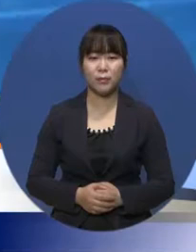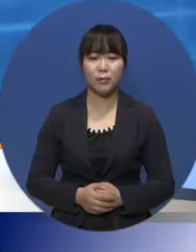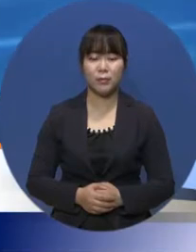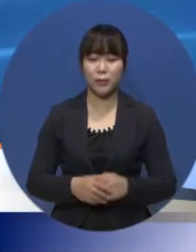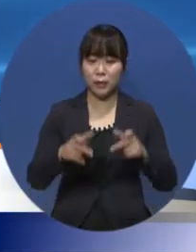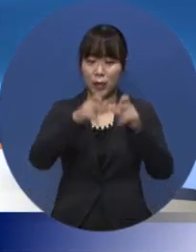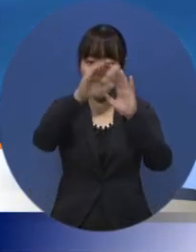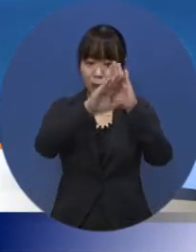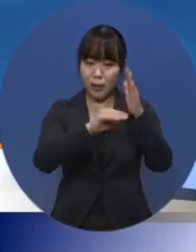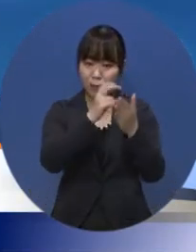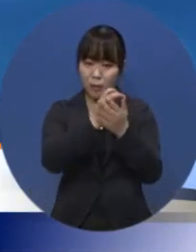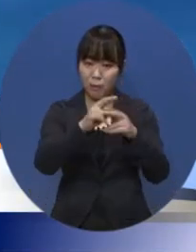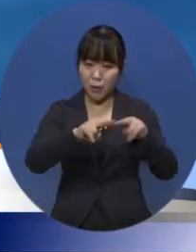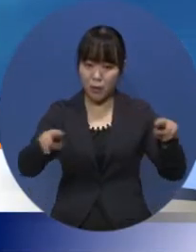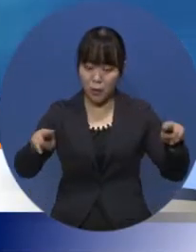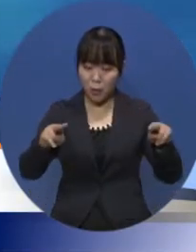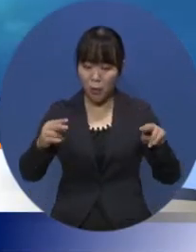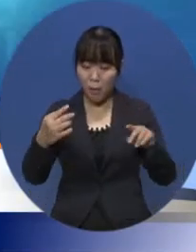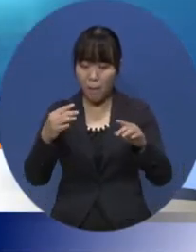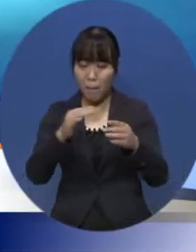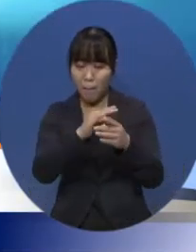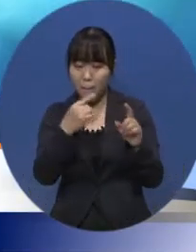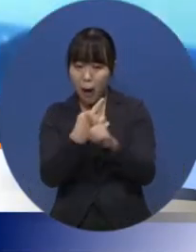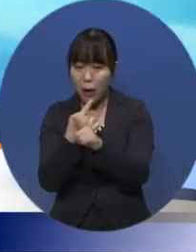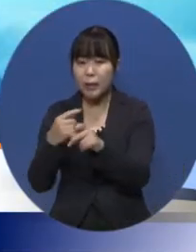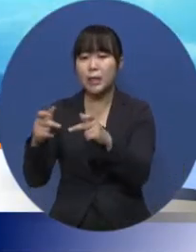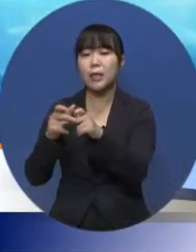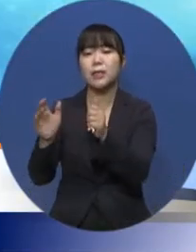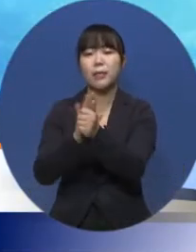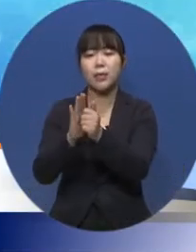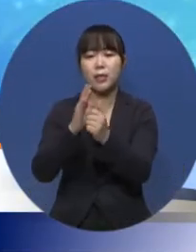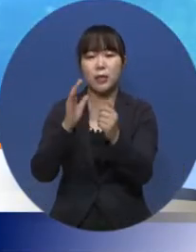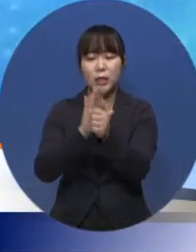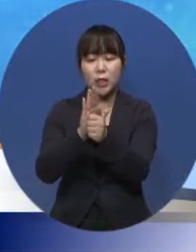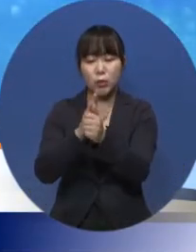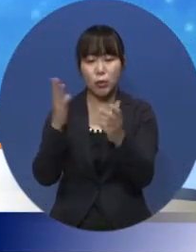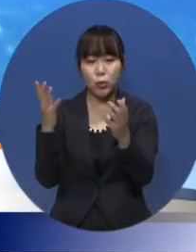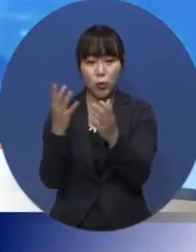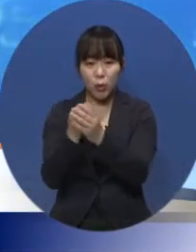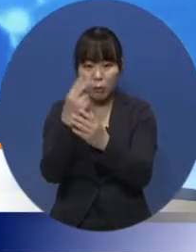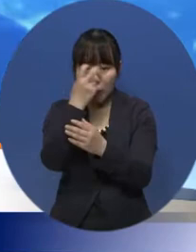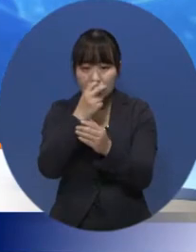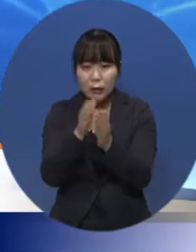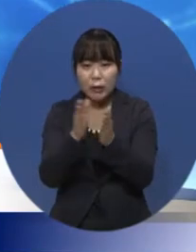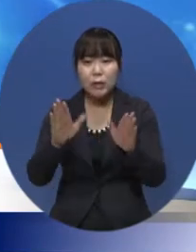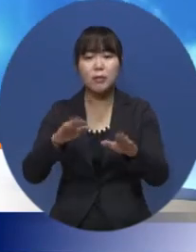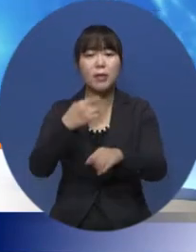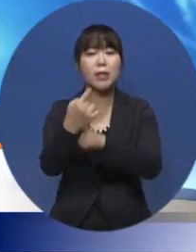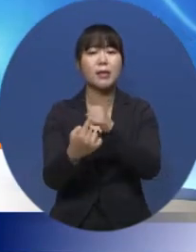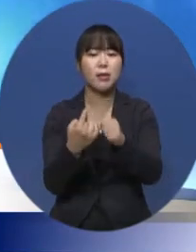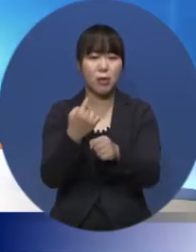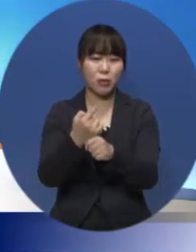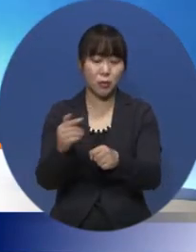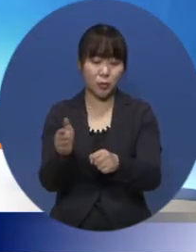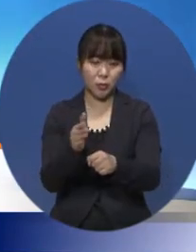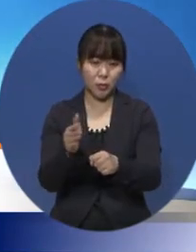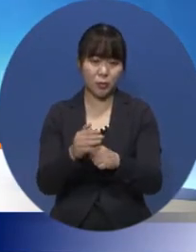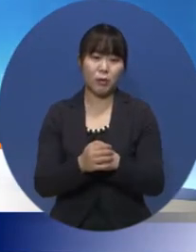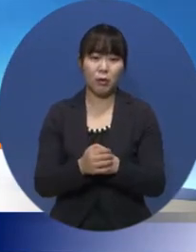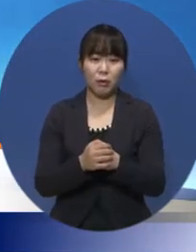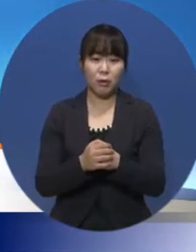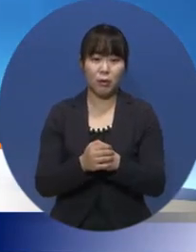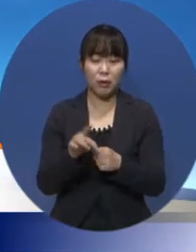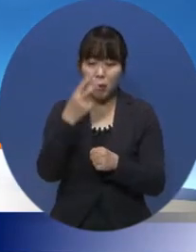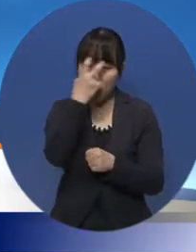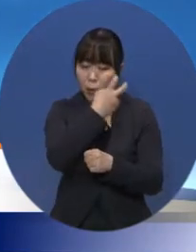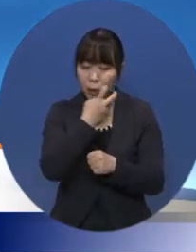장애 등급제 폐지로 변경된 장애인 서비스 지원 종합조사를 도입한 지 1년이 지났는데요. 이를